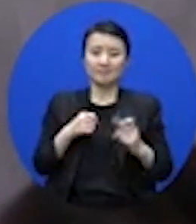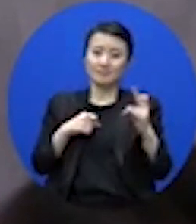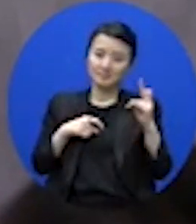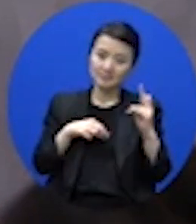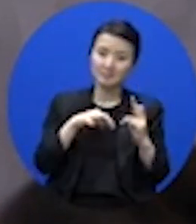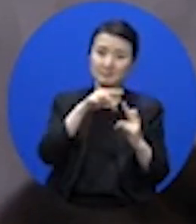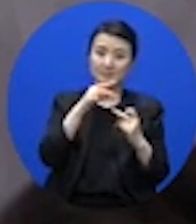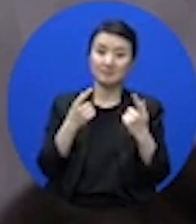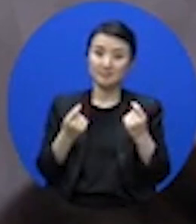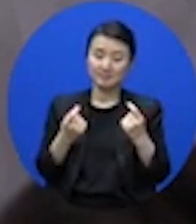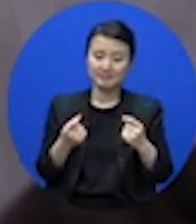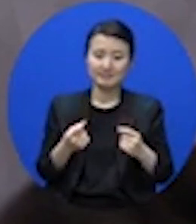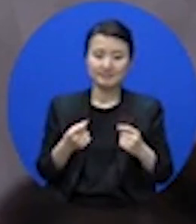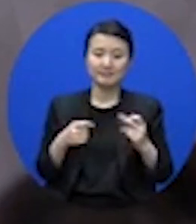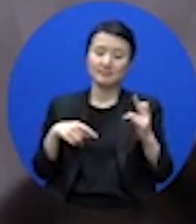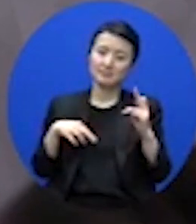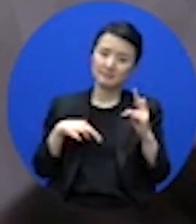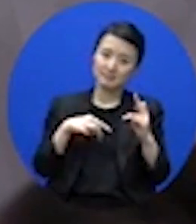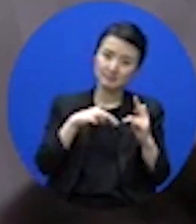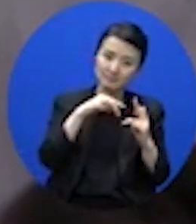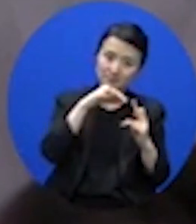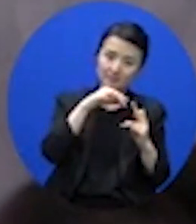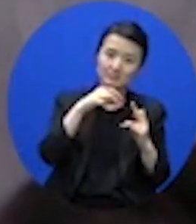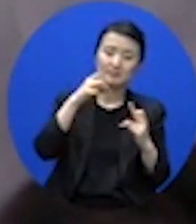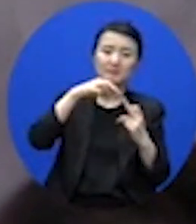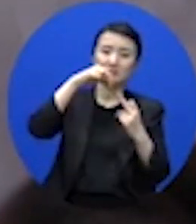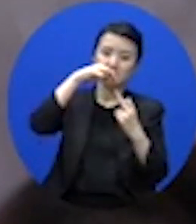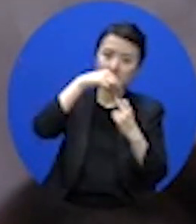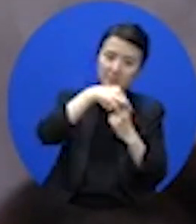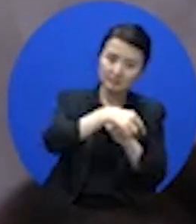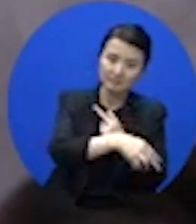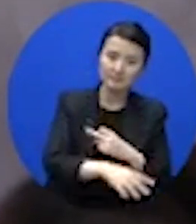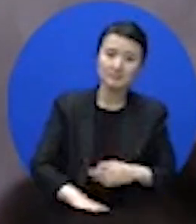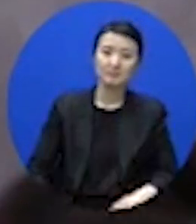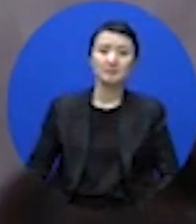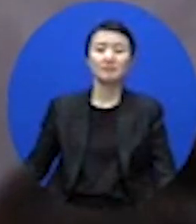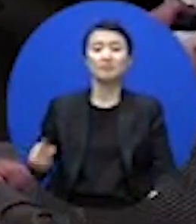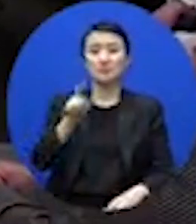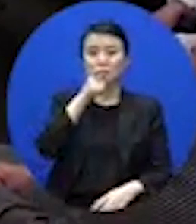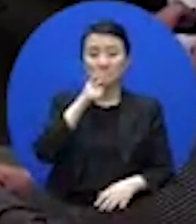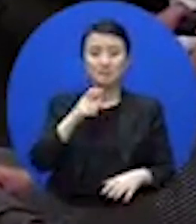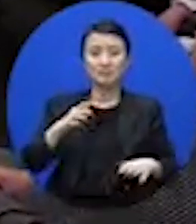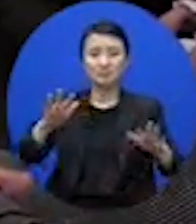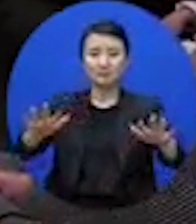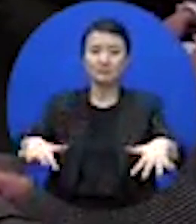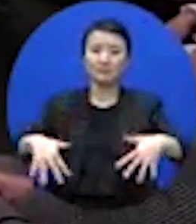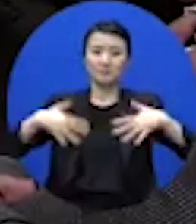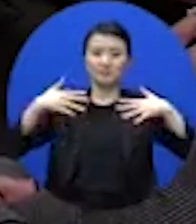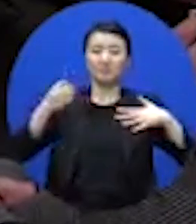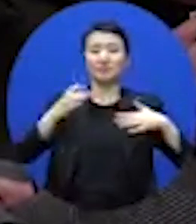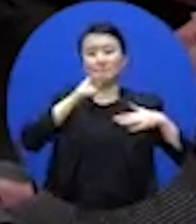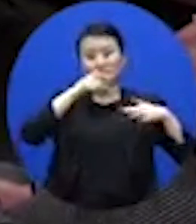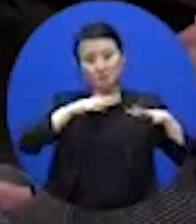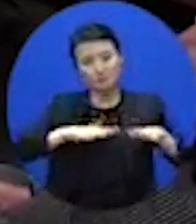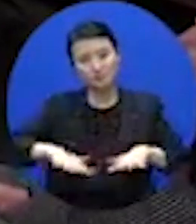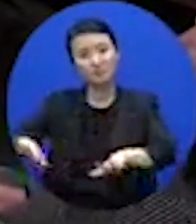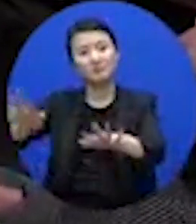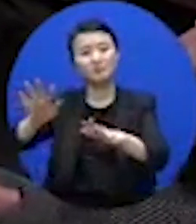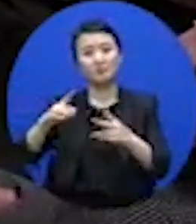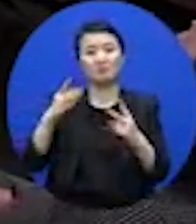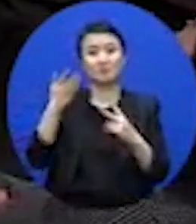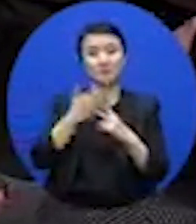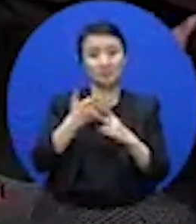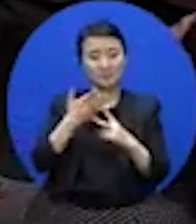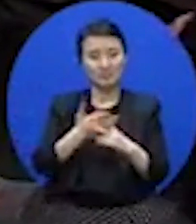산을 올라가면 내려오죠. 또 밀물이 있으면 또 뭐예요? 썰물이 있어요. 계절